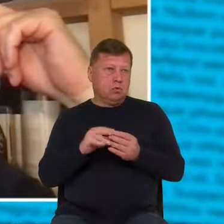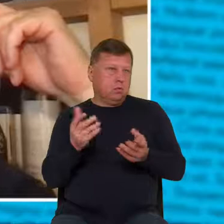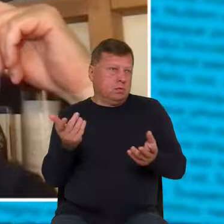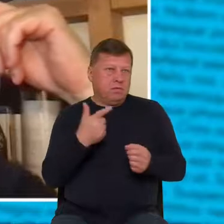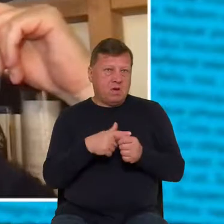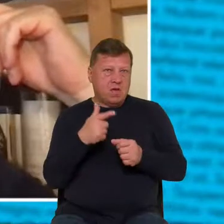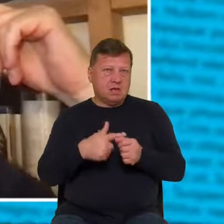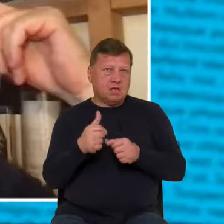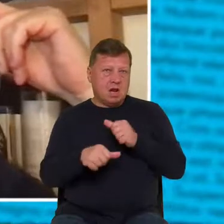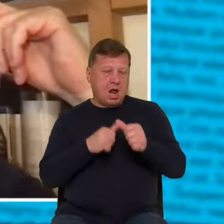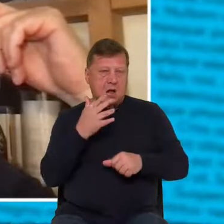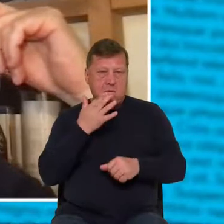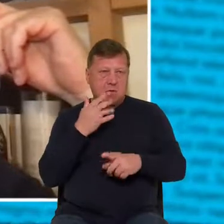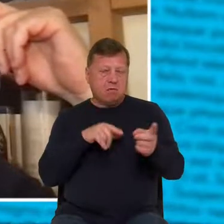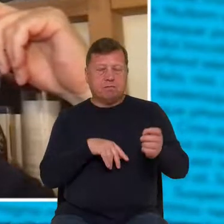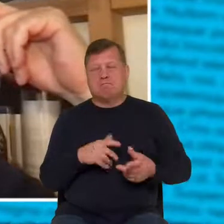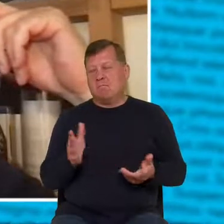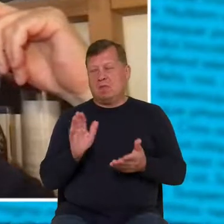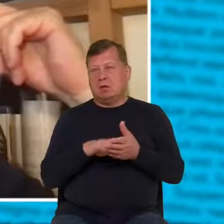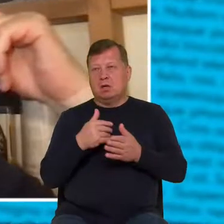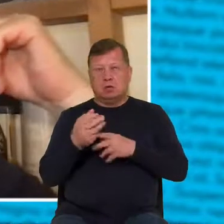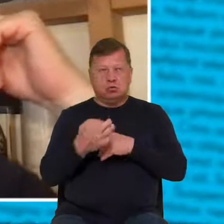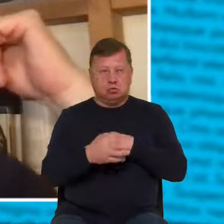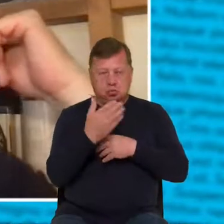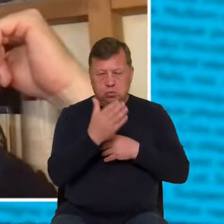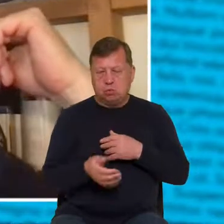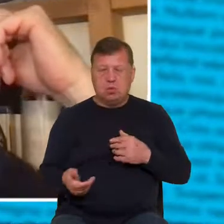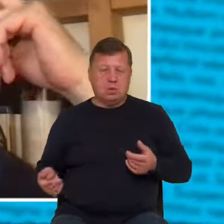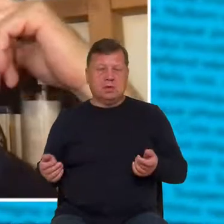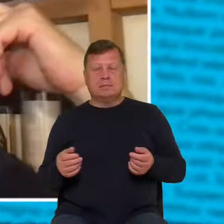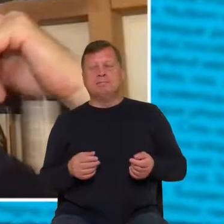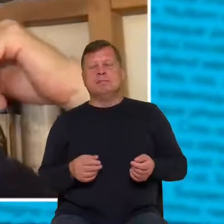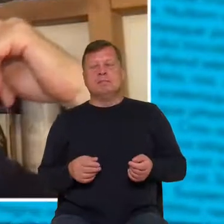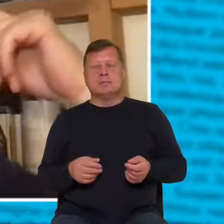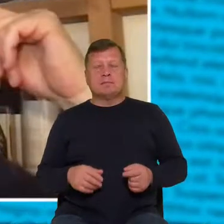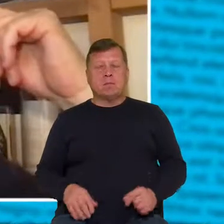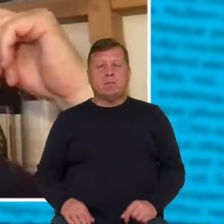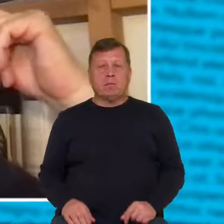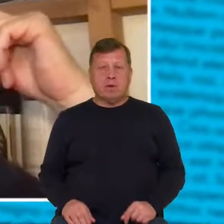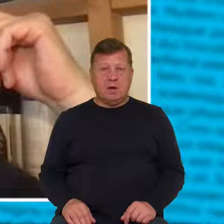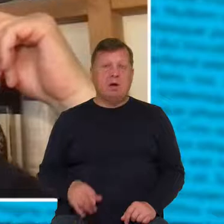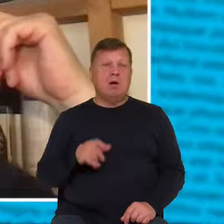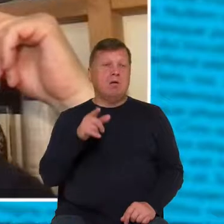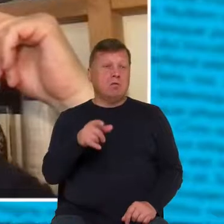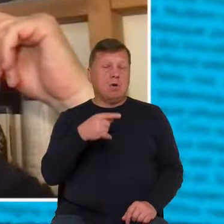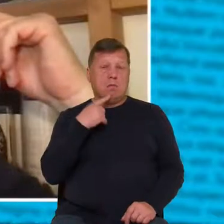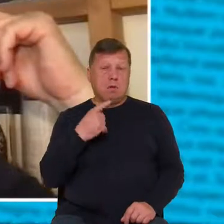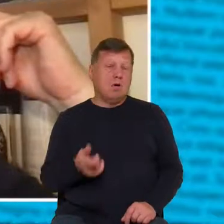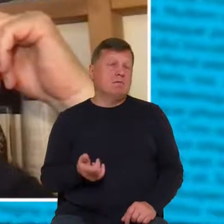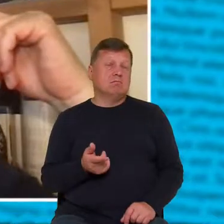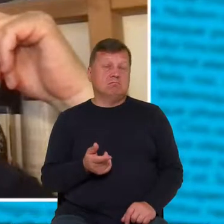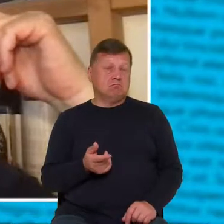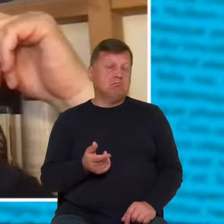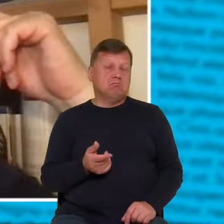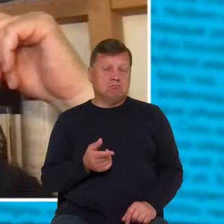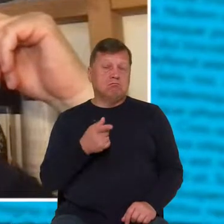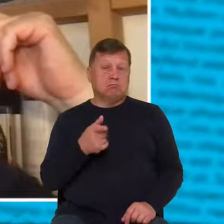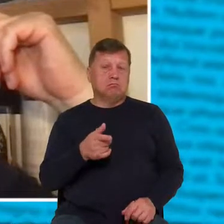jakichś lat, czyli w środowiskach akademickich i to jest częścią procesu,